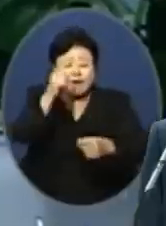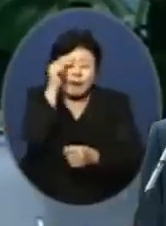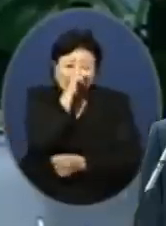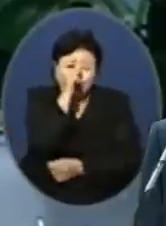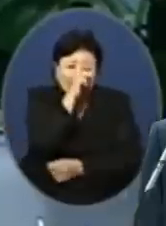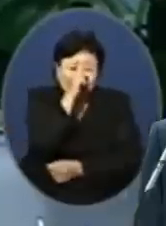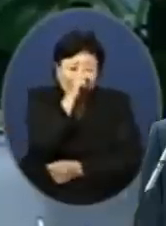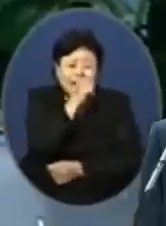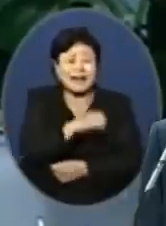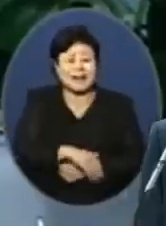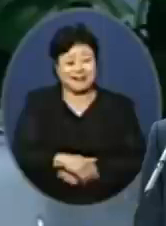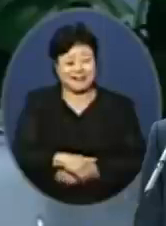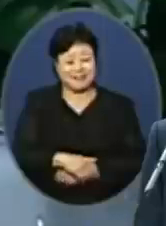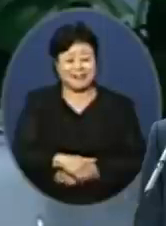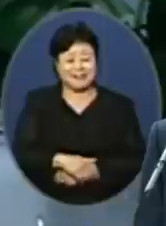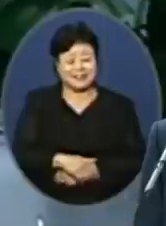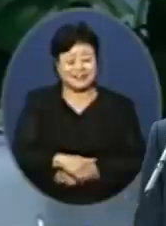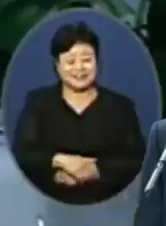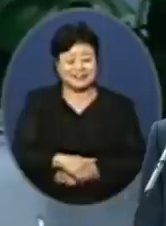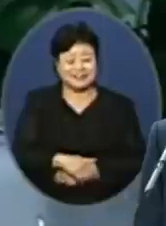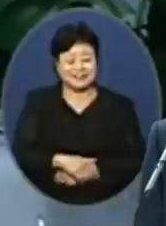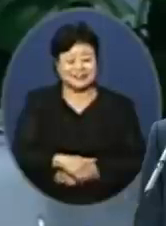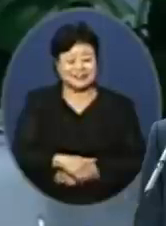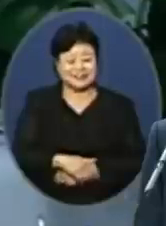좋아하고 어찌할 바를 몰라요.